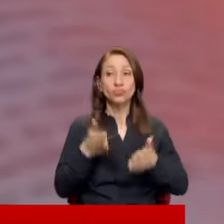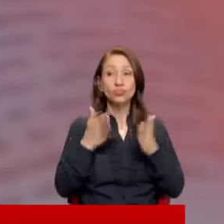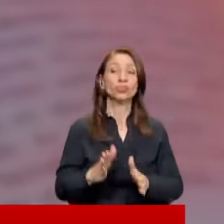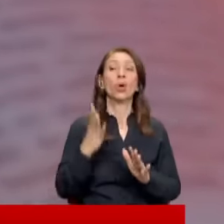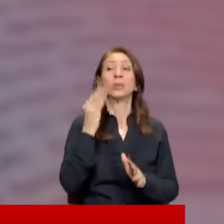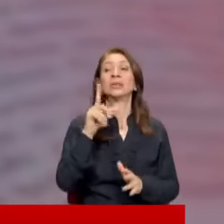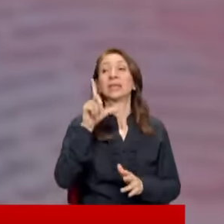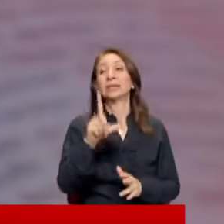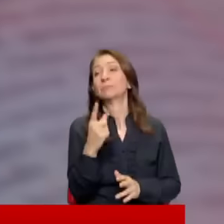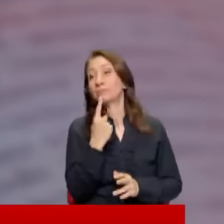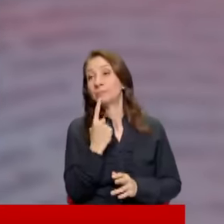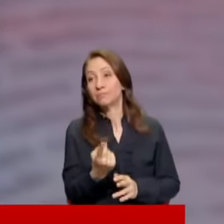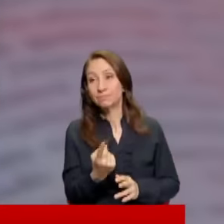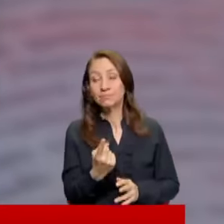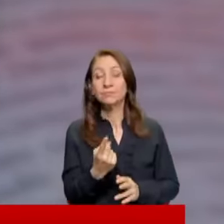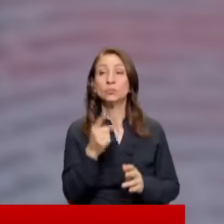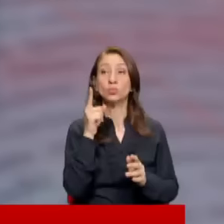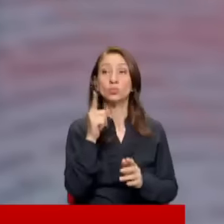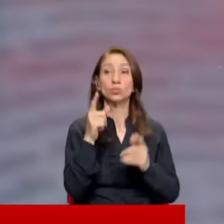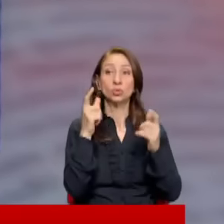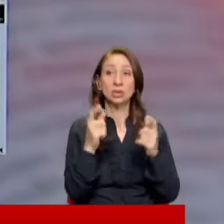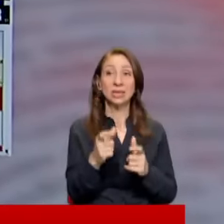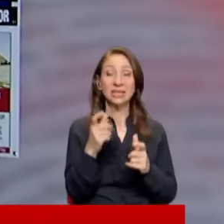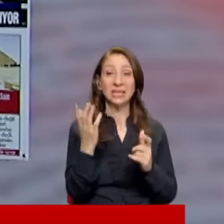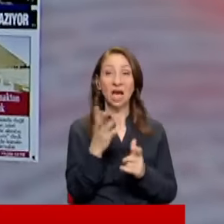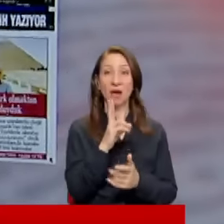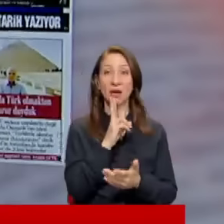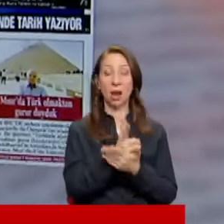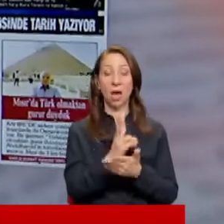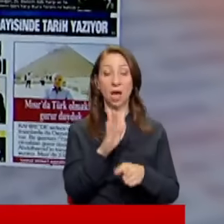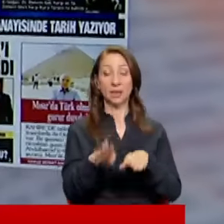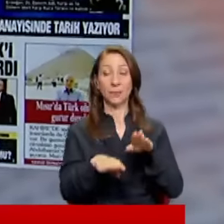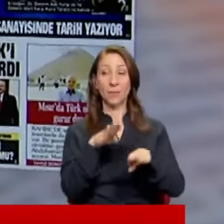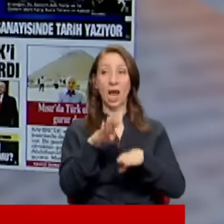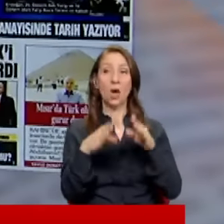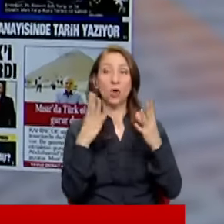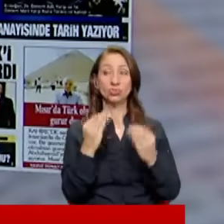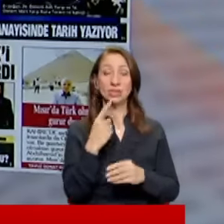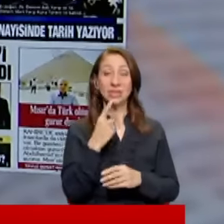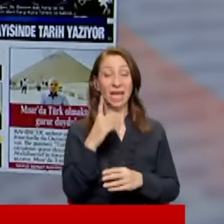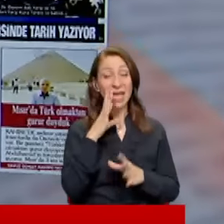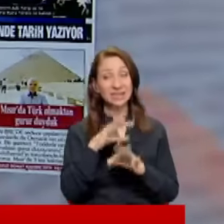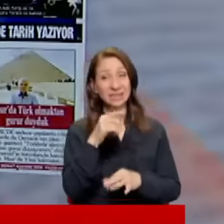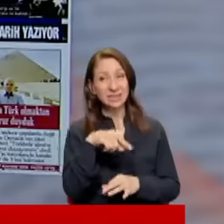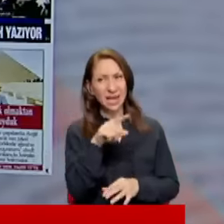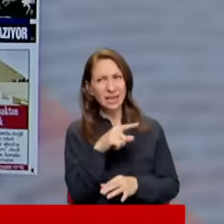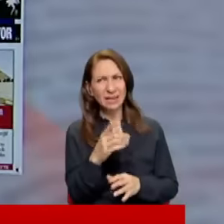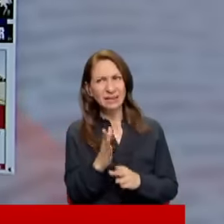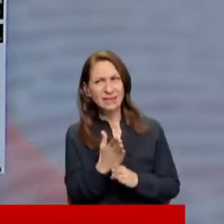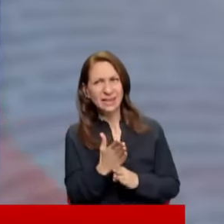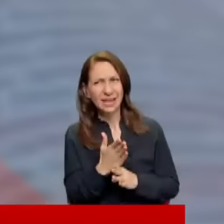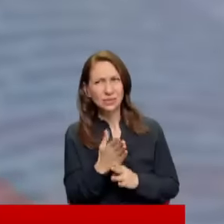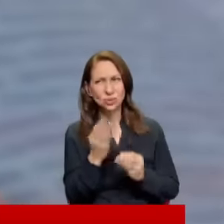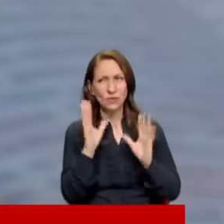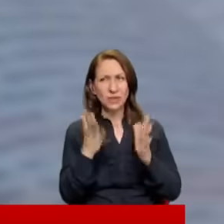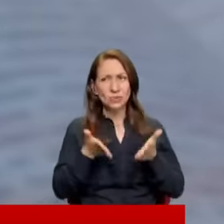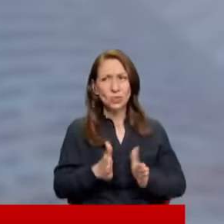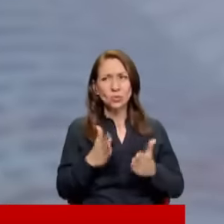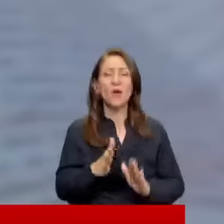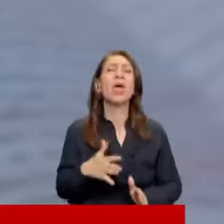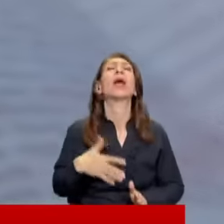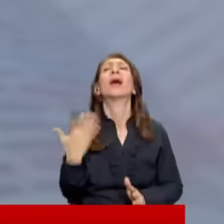yönünde bir çağrısı var ve burada da daha kararlı adımlar atacağız dedi peki insanlar niye çok çocuk